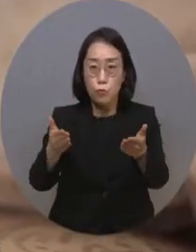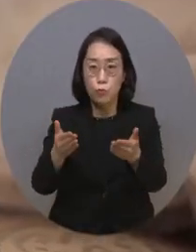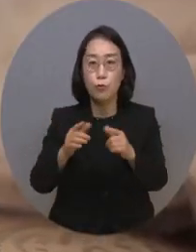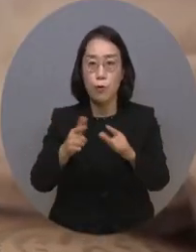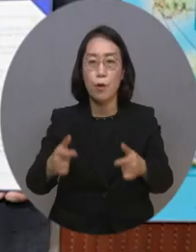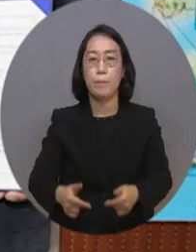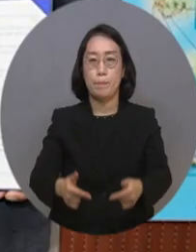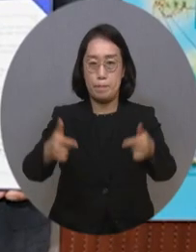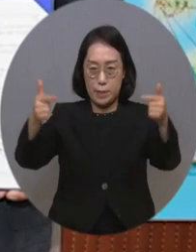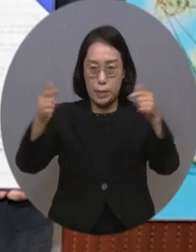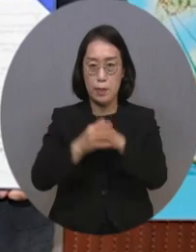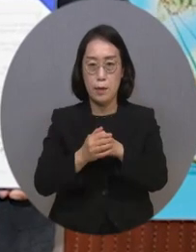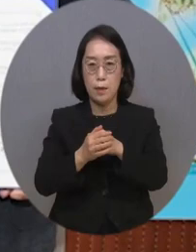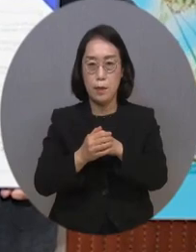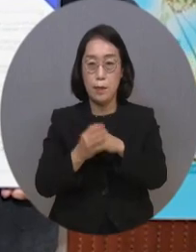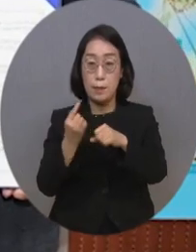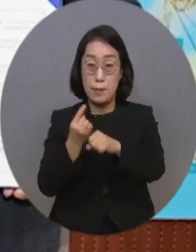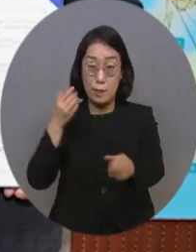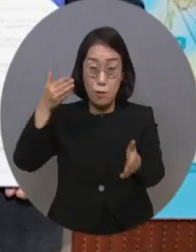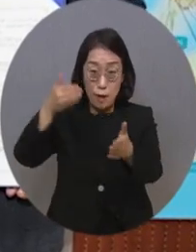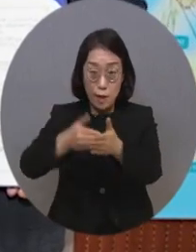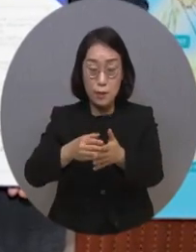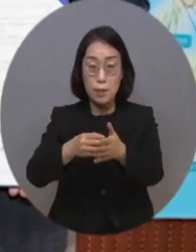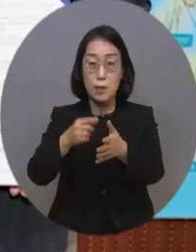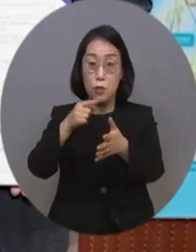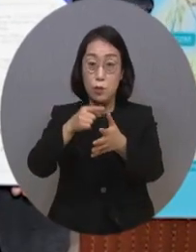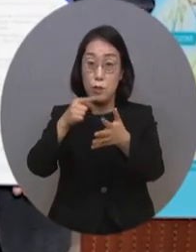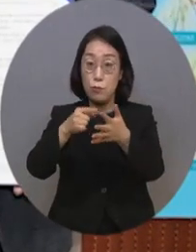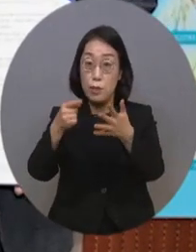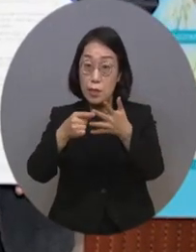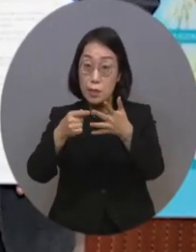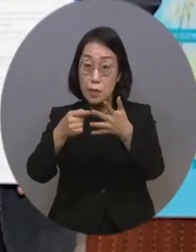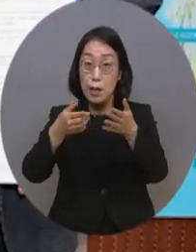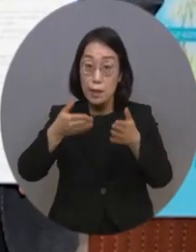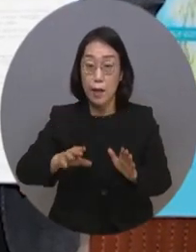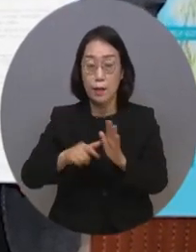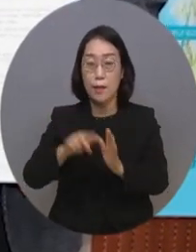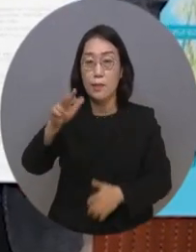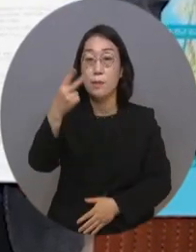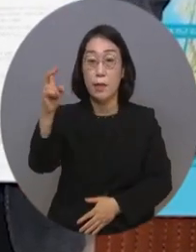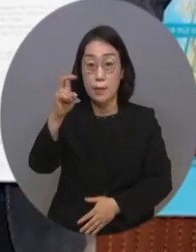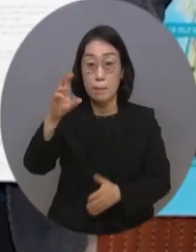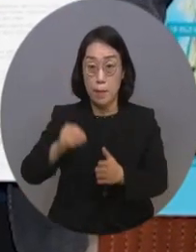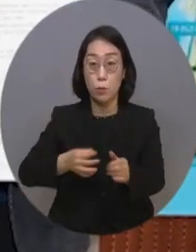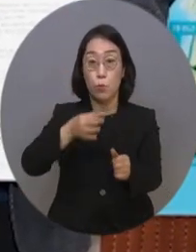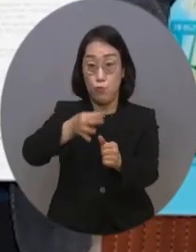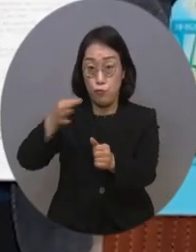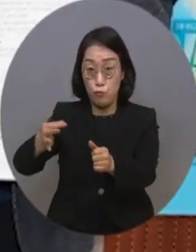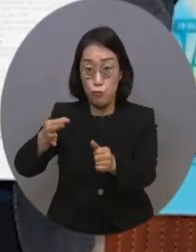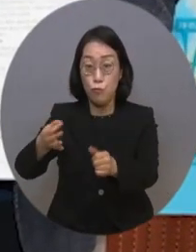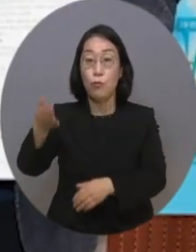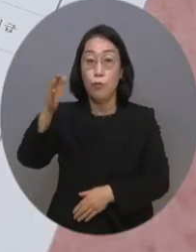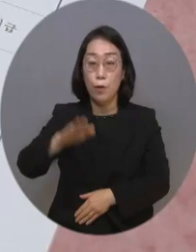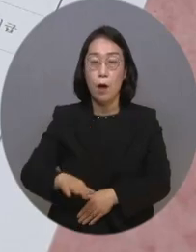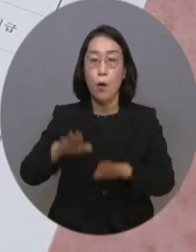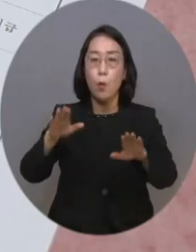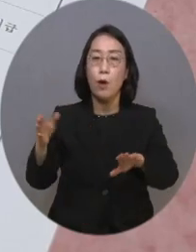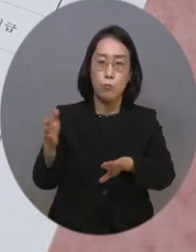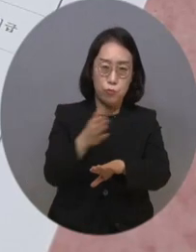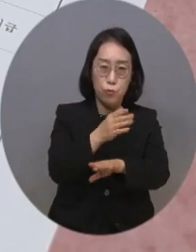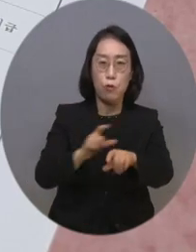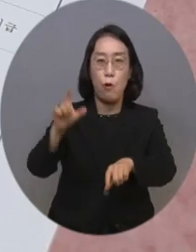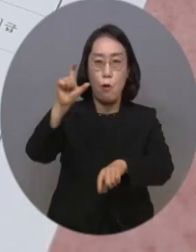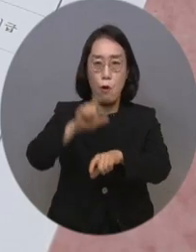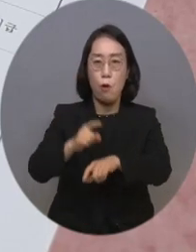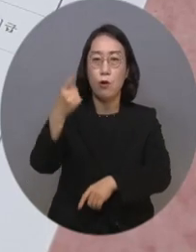확대했습니다. 지난해까지는 첫째, 둘째, 셋째아 출산 시 720만 원의 출산 장려금을 지급했으나